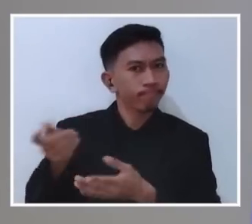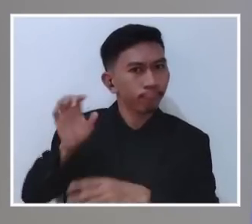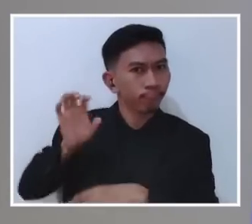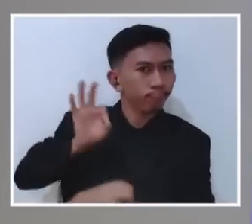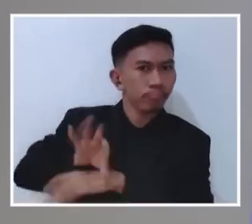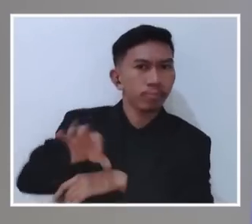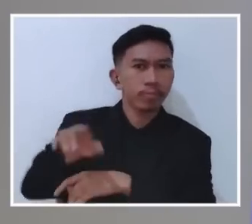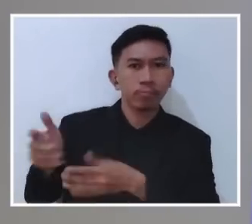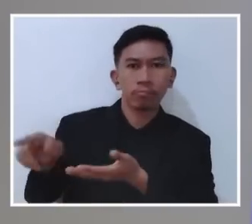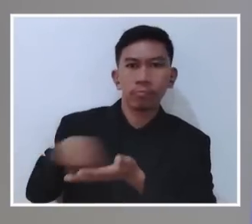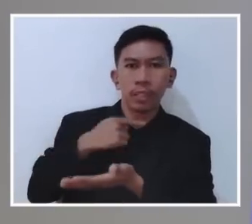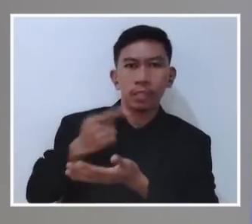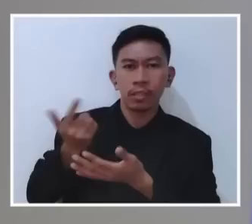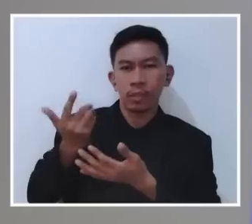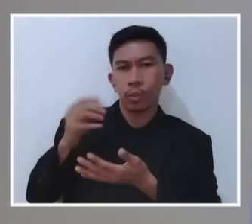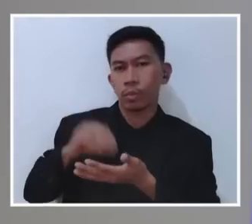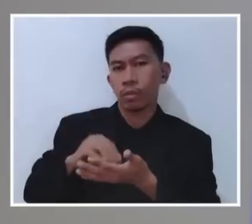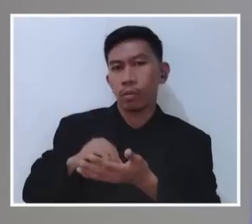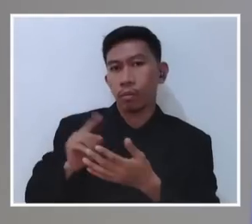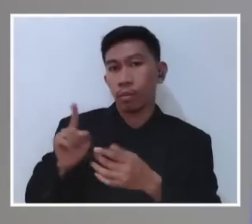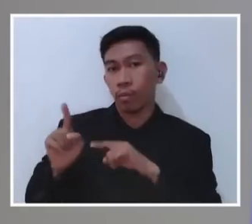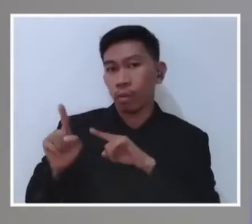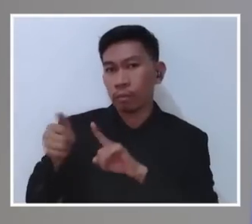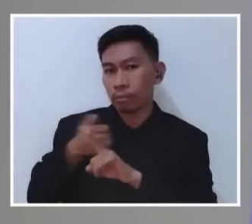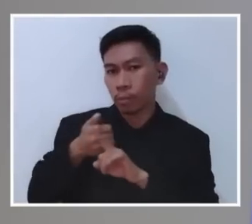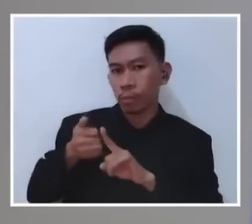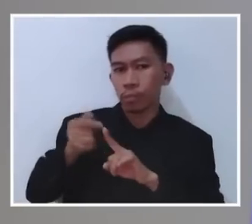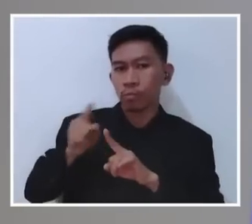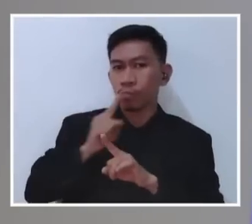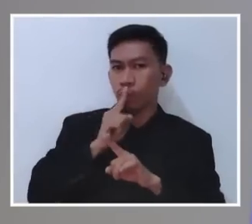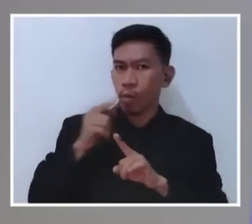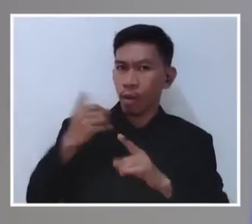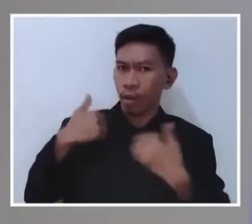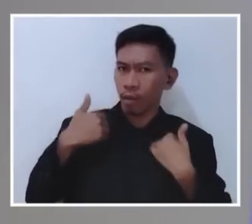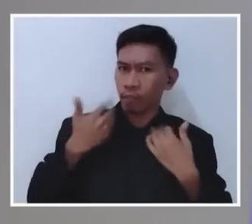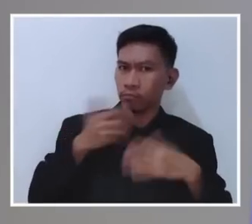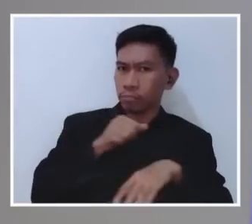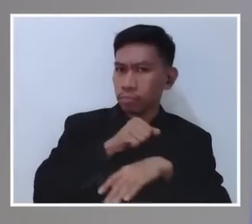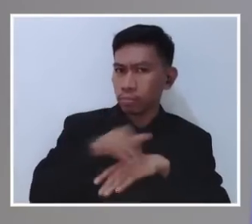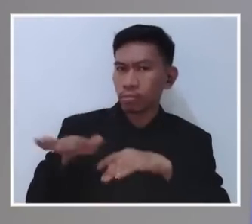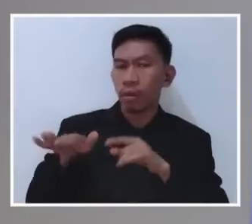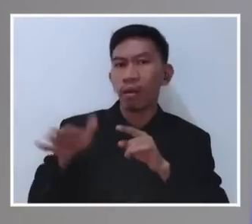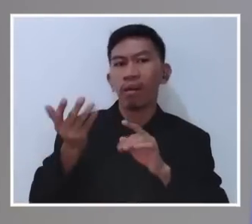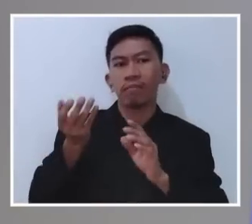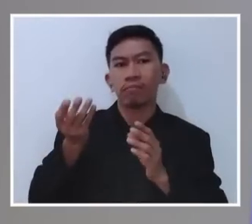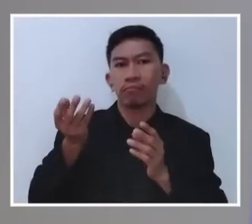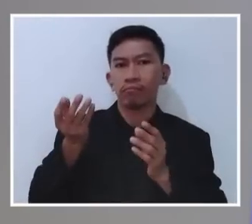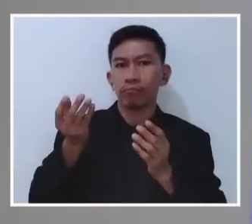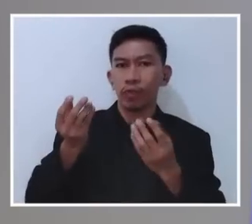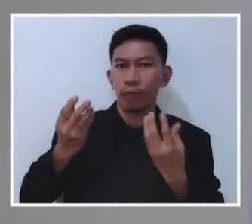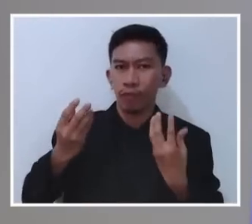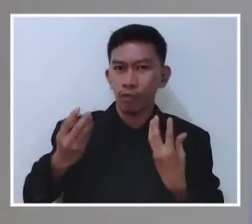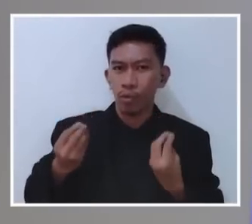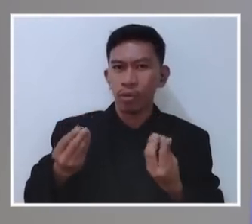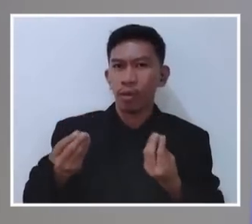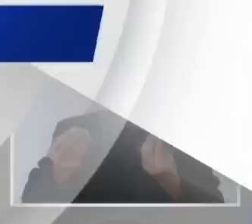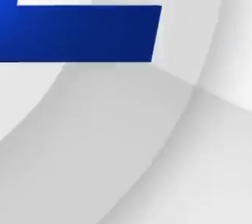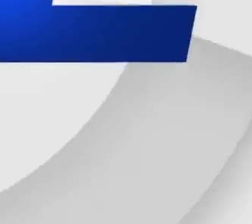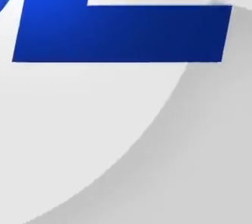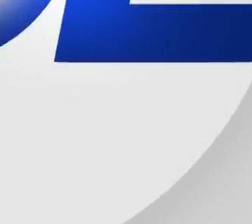isa sa mga biktima, pinadalhan pa ng funeral service sa bahay. Nagpapatrol, Raya Kapulong.